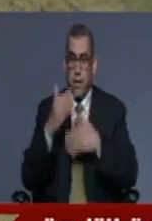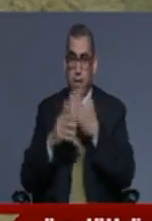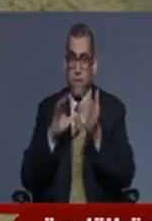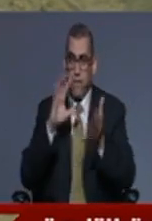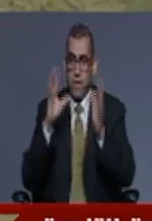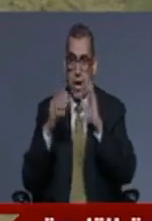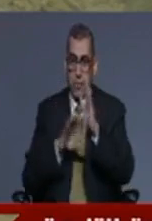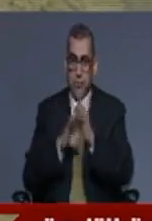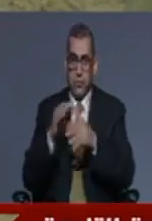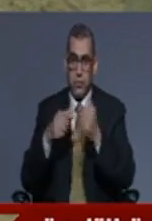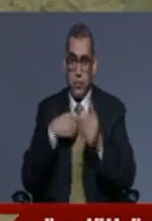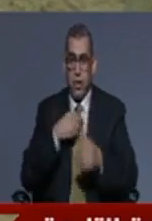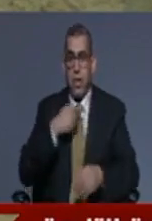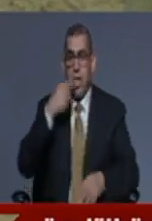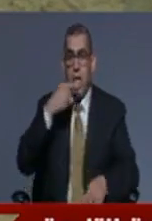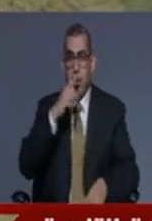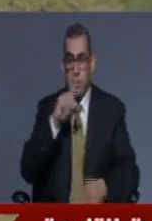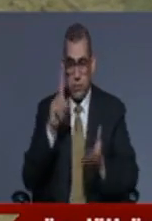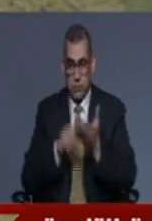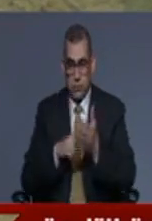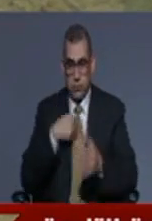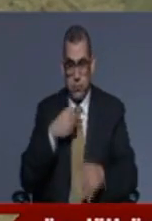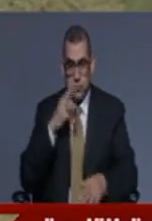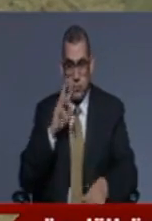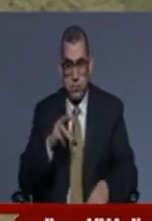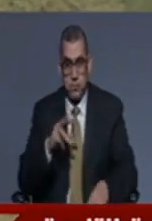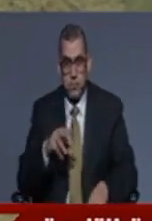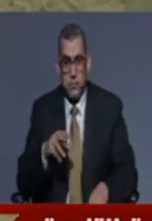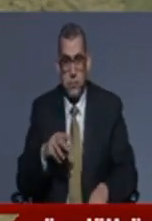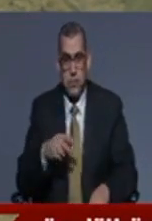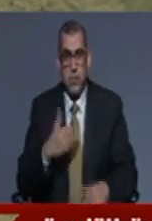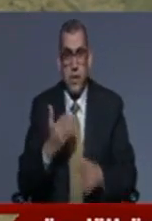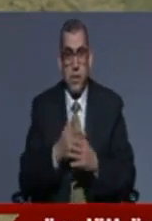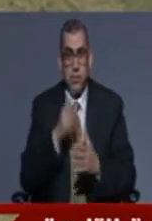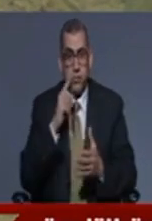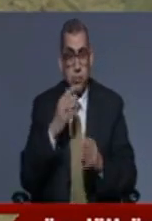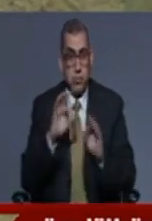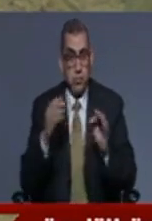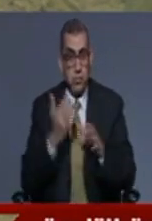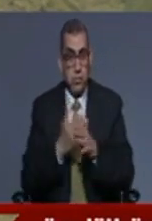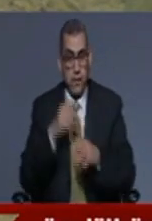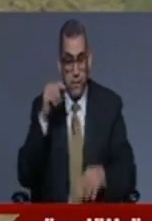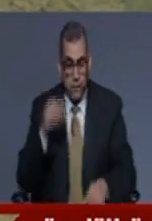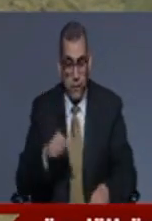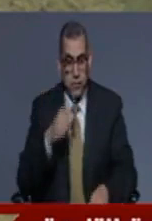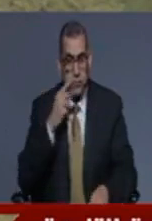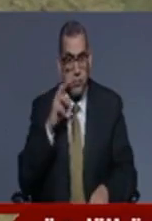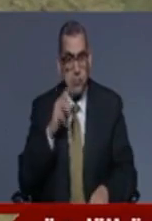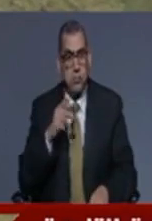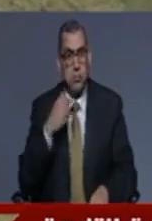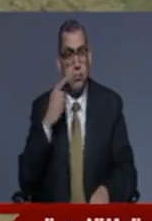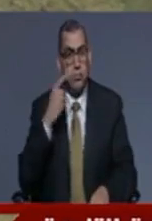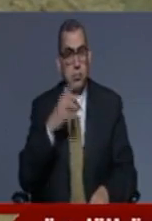لا أبالغ، لكننا ننظر إلى حقيقة الأمور، إن هذه الآلية وحدها